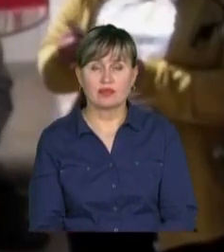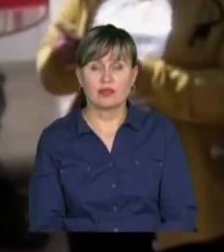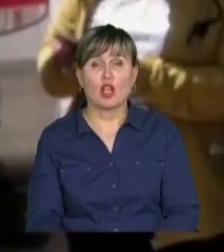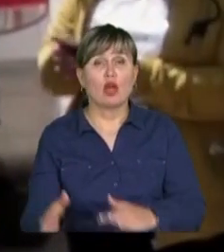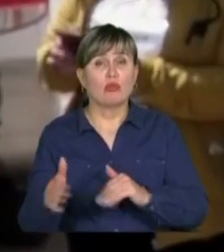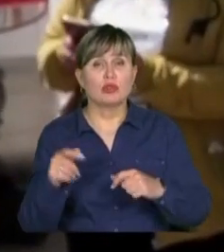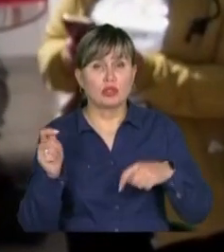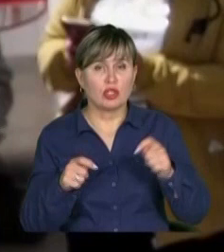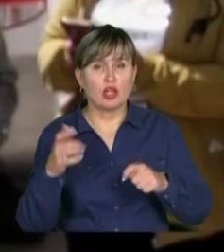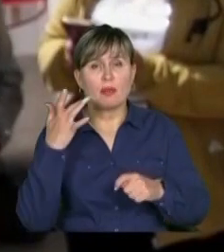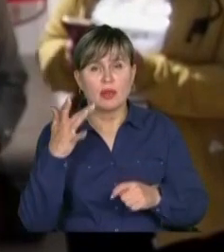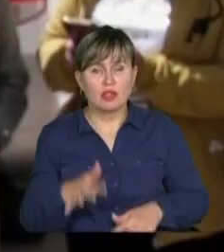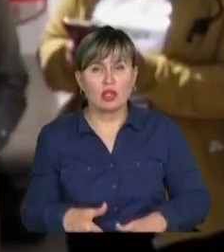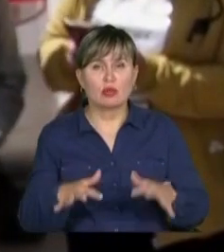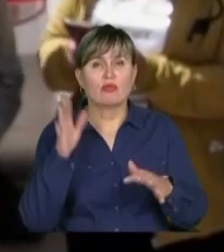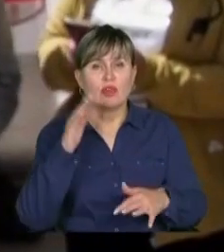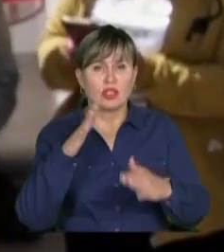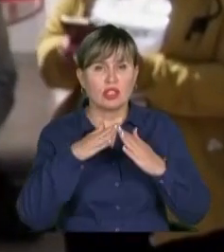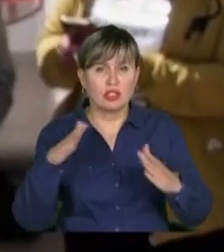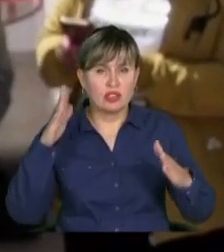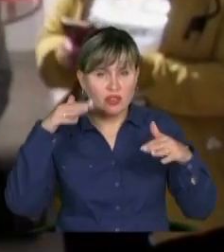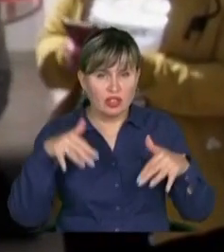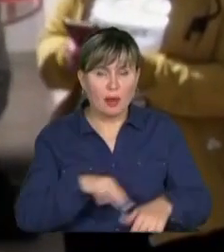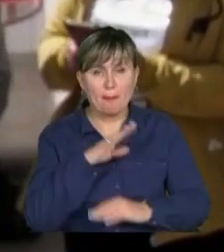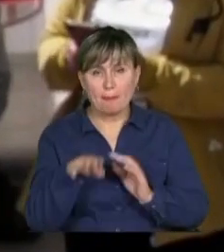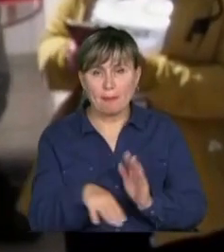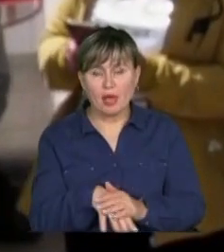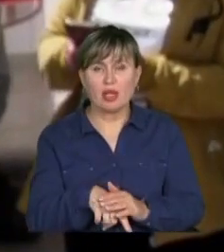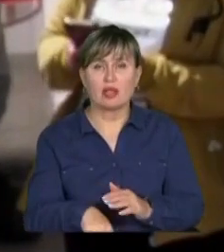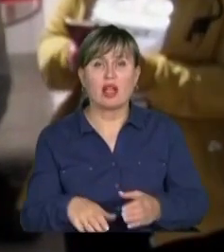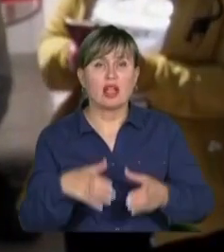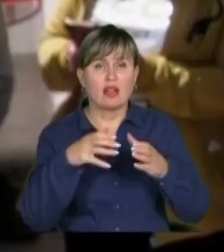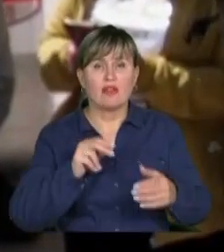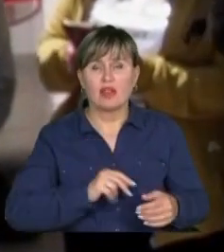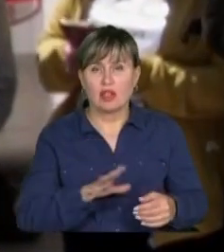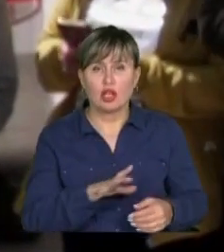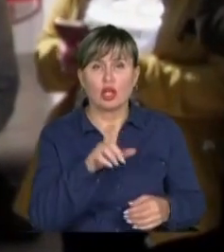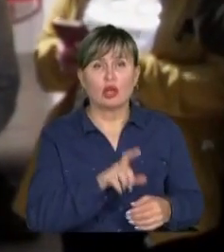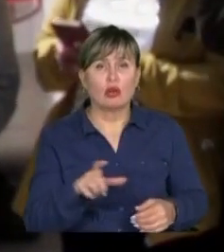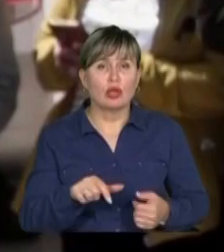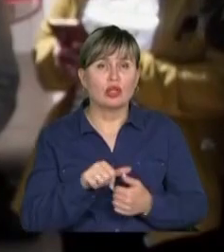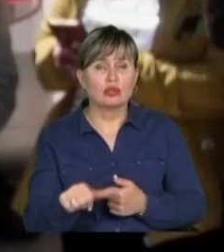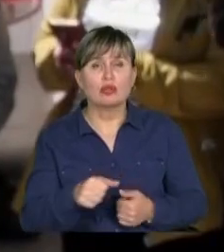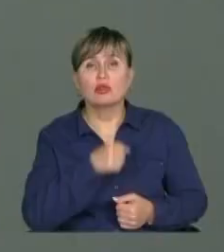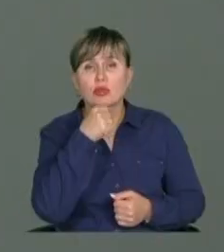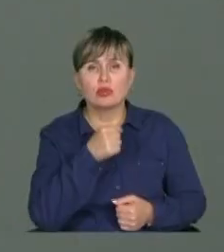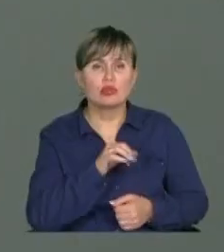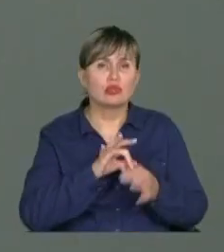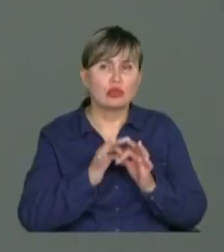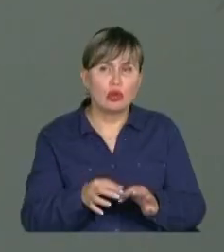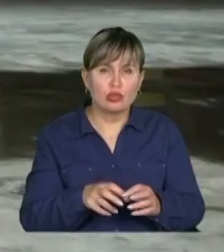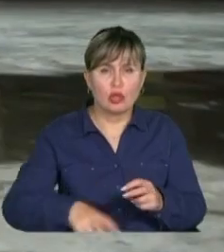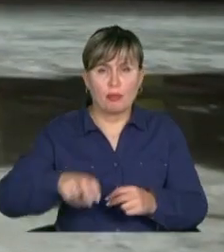После дождей постоянно топит, вода с крыши заливает подвал, паркинг, лифт не работает. Людям, особенно пожилым, сложно